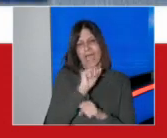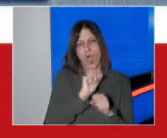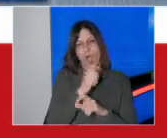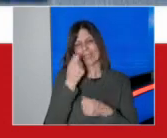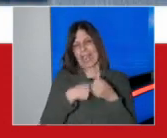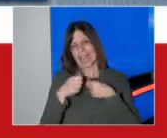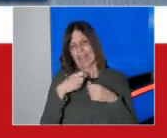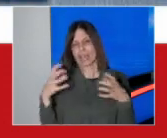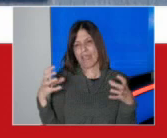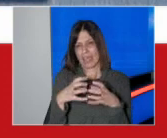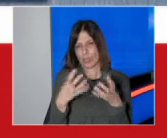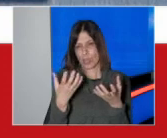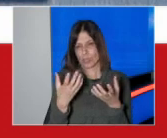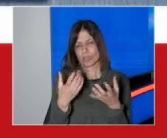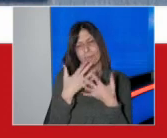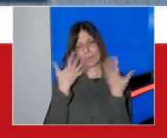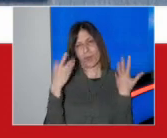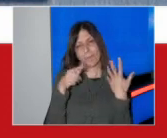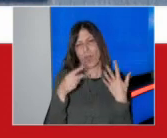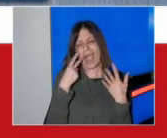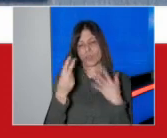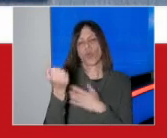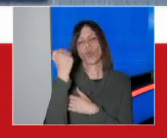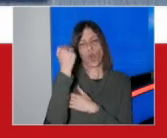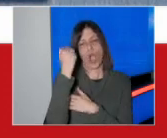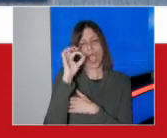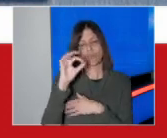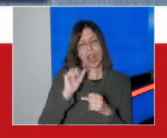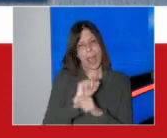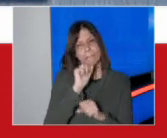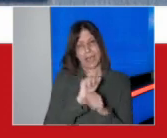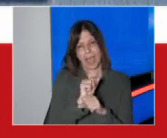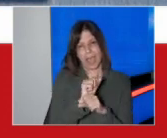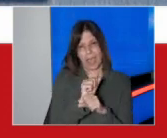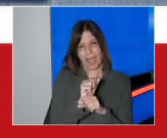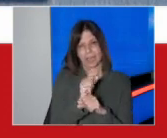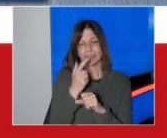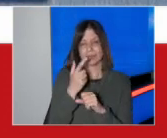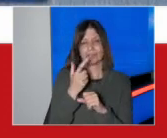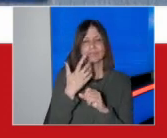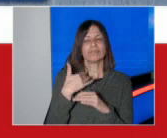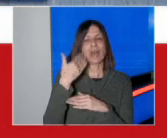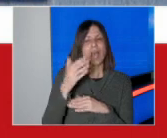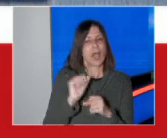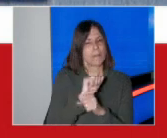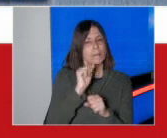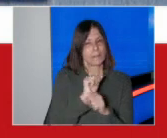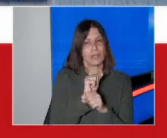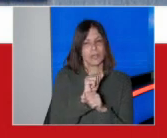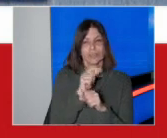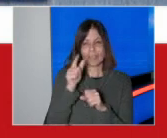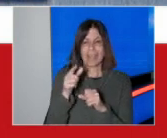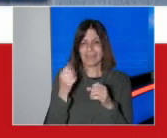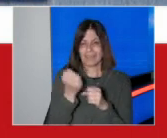כלכליות חברתיות, אז אין ספק שכאן ראינו את כוחה של אותה מחאה עשור אחרי המחאה שבין היתר אתה הצטטת